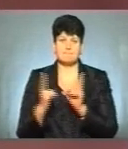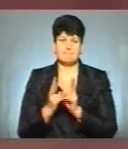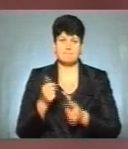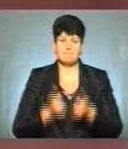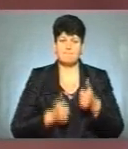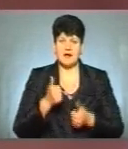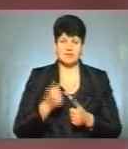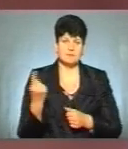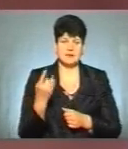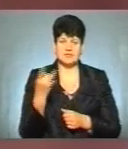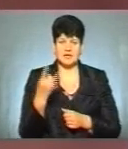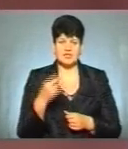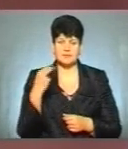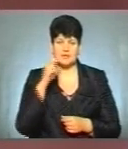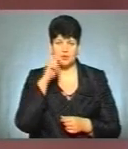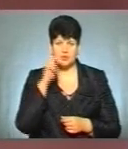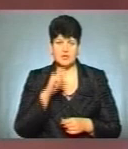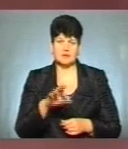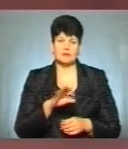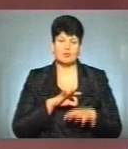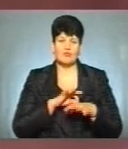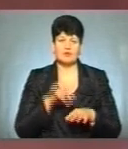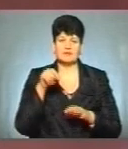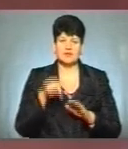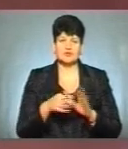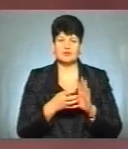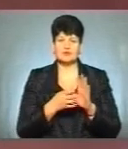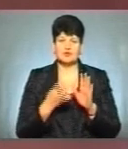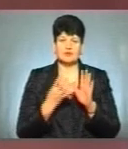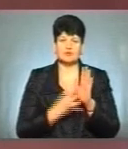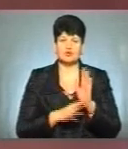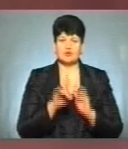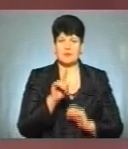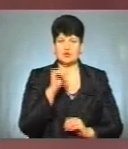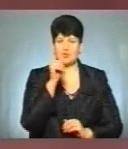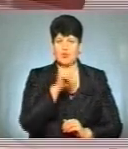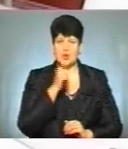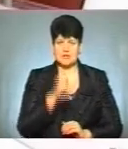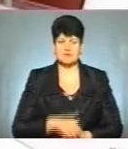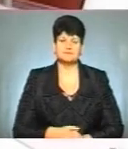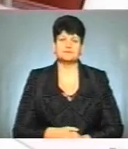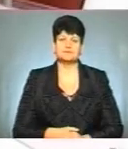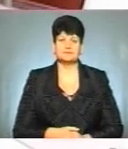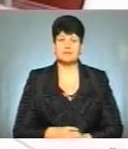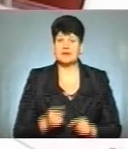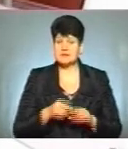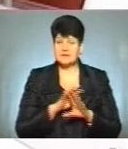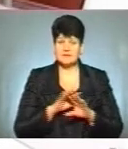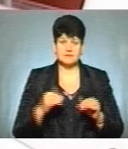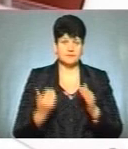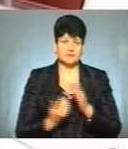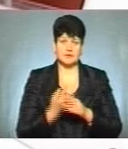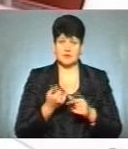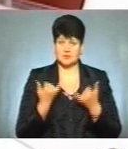чемпіонат України з гандболу серед жіночих команд відбувся у 1991 році. Це вся